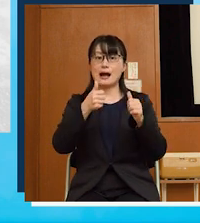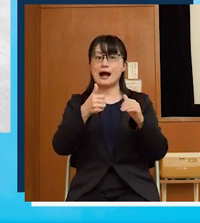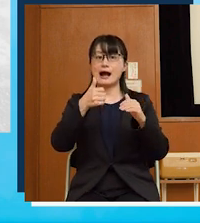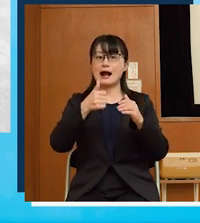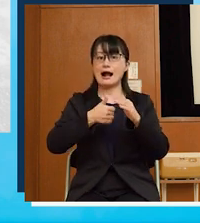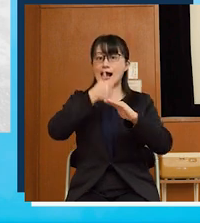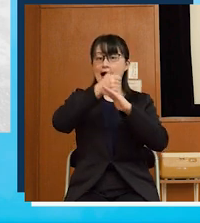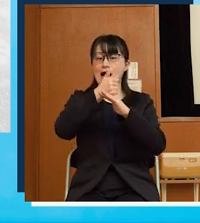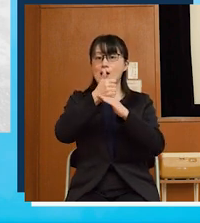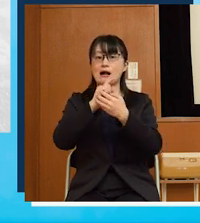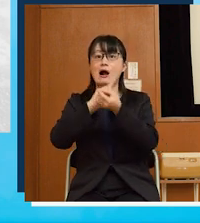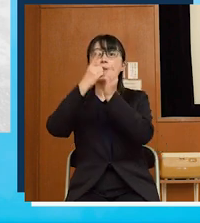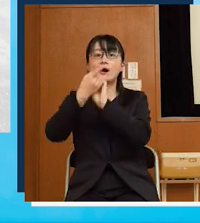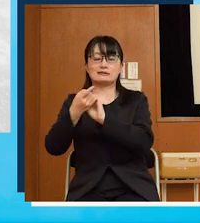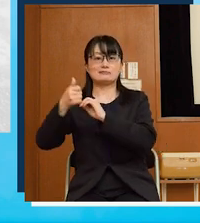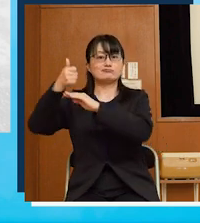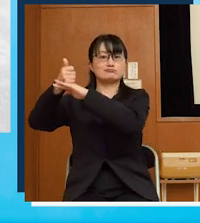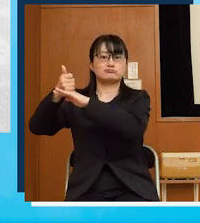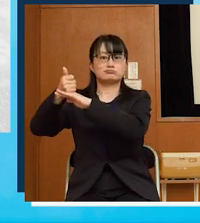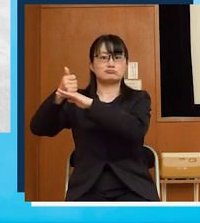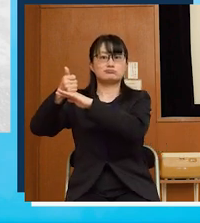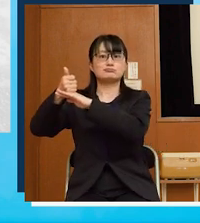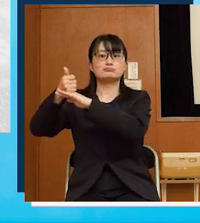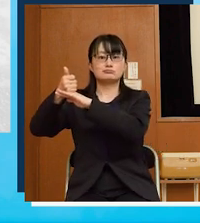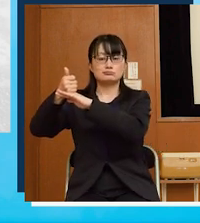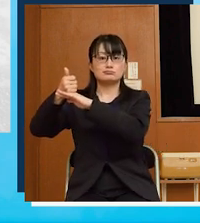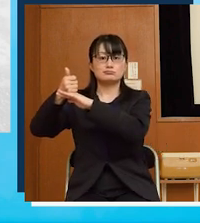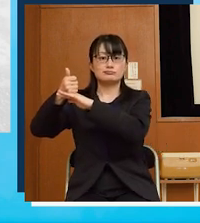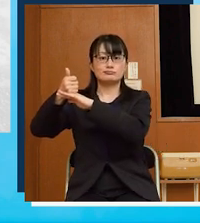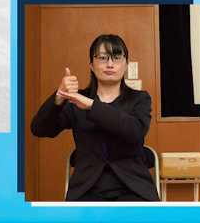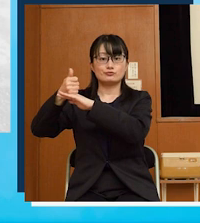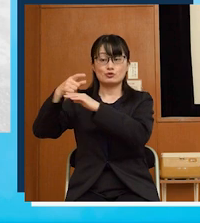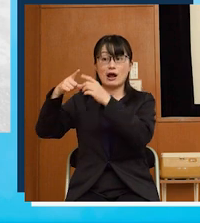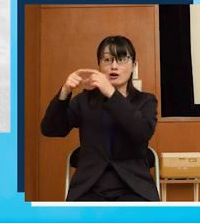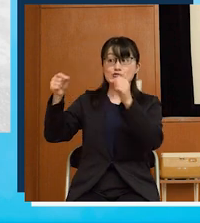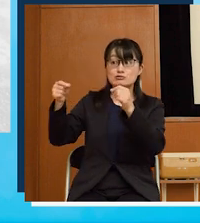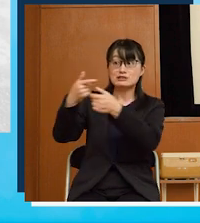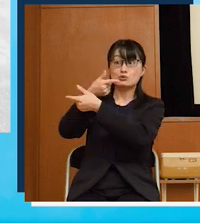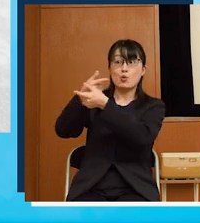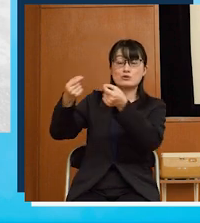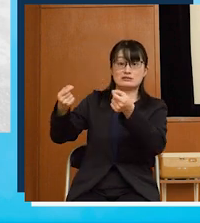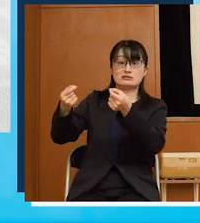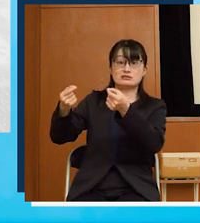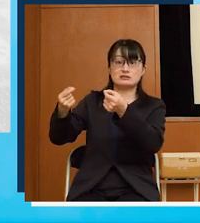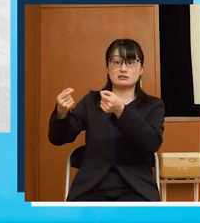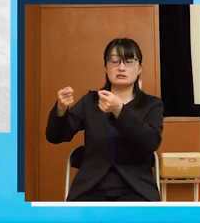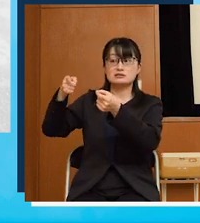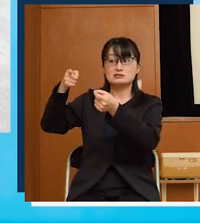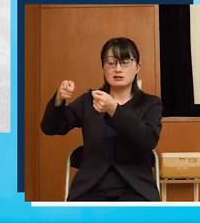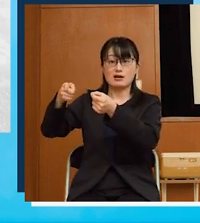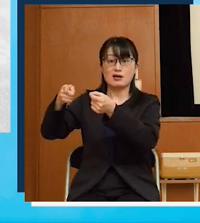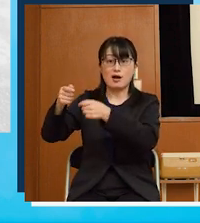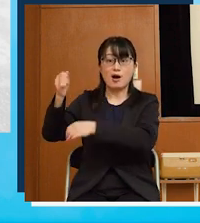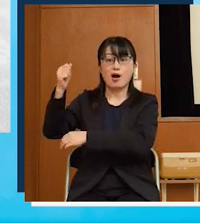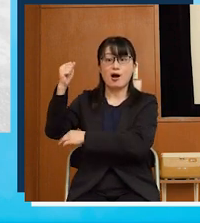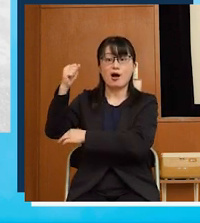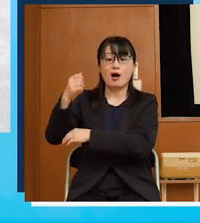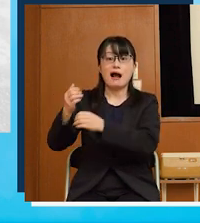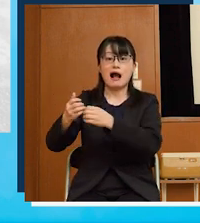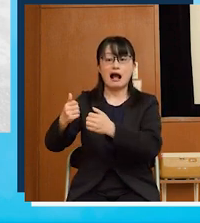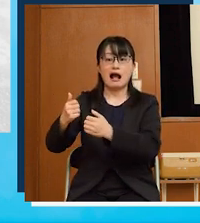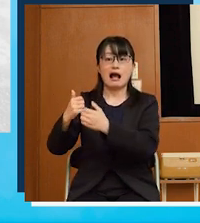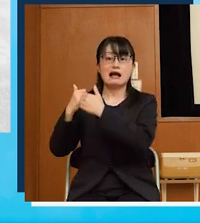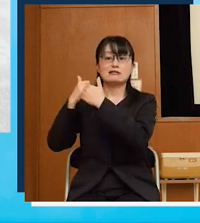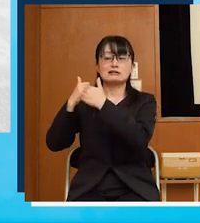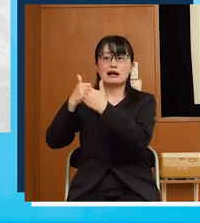同士の裁判だからそれは当然軍配はどちらに上がるかって言ったら沖縄防衛局に上がるに決まってますよこれ誰が見たって分かるはず